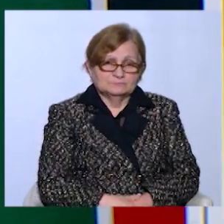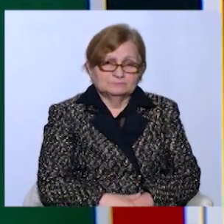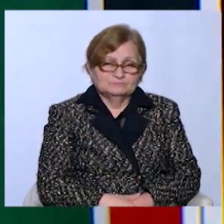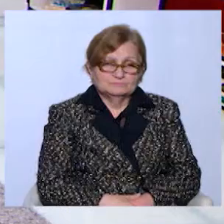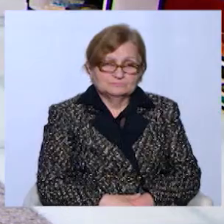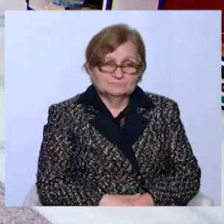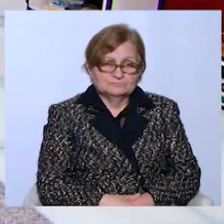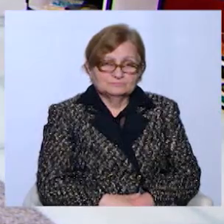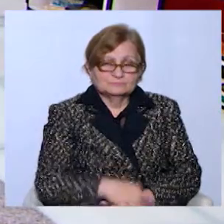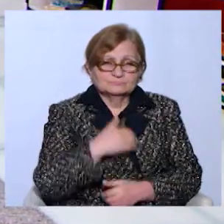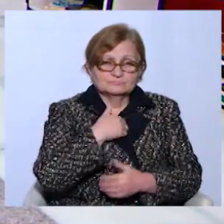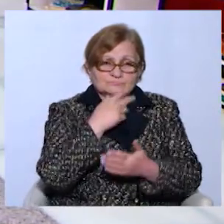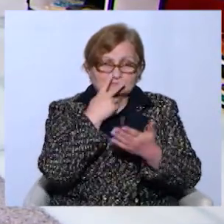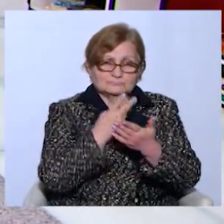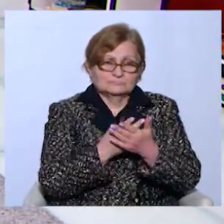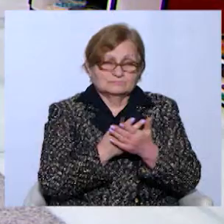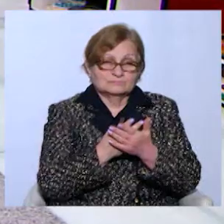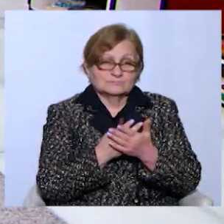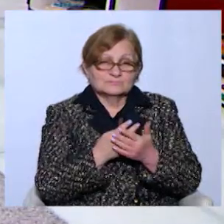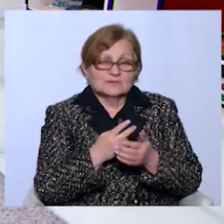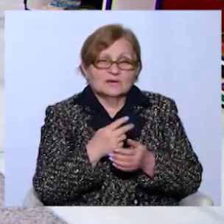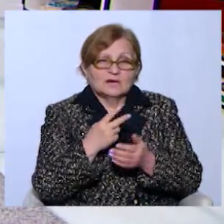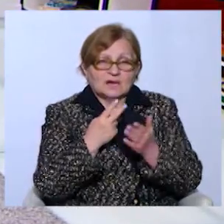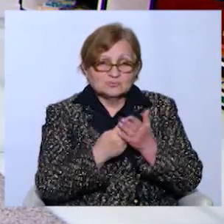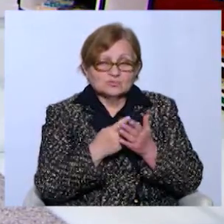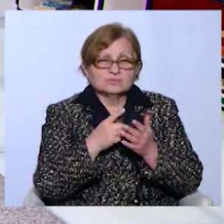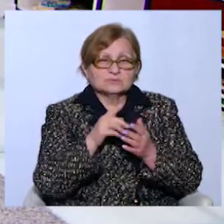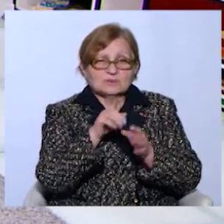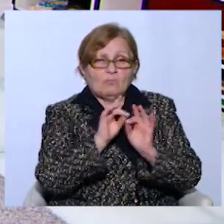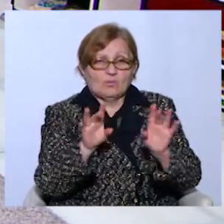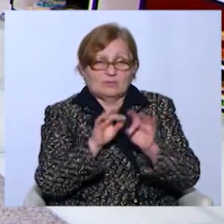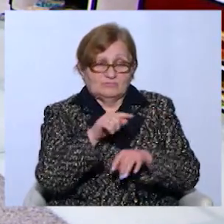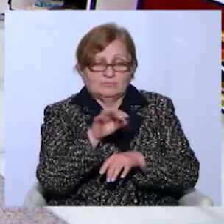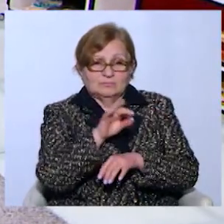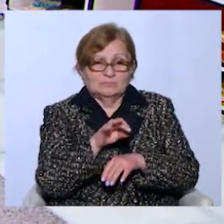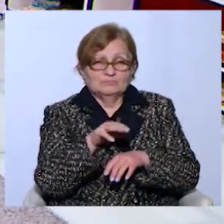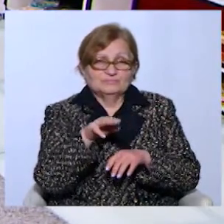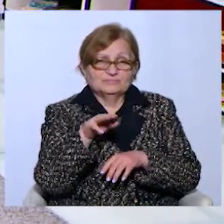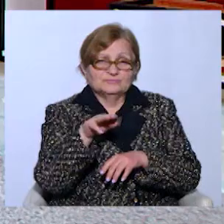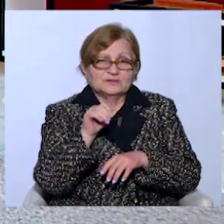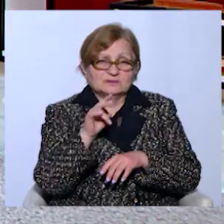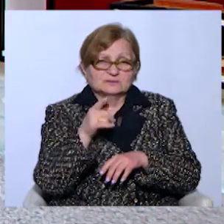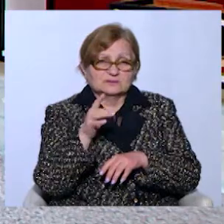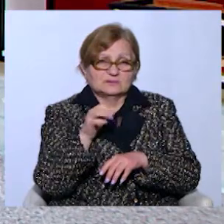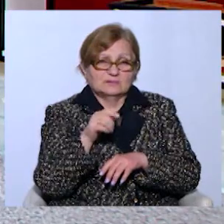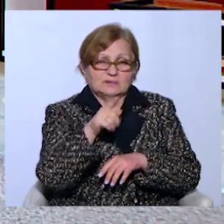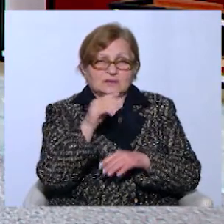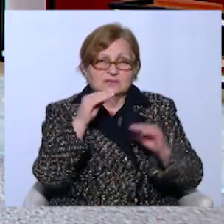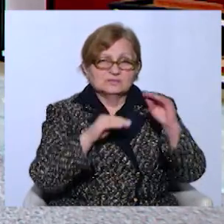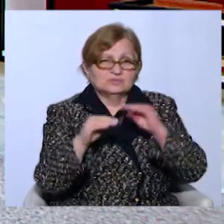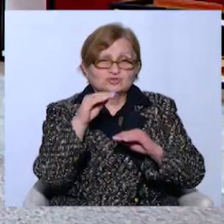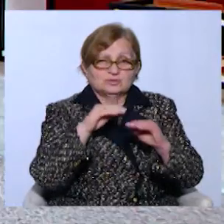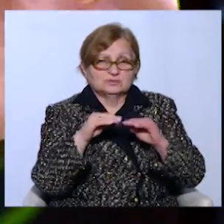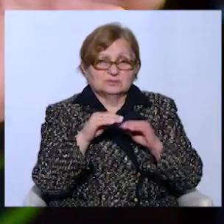ახლა მე მინდა გაჩვენოთ თითოეული ეს ფიგურა და გესაუბროთ მათზე. ტანგრამის ფიგურები შედგება აი